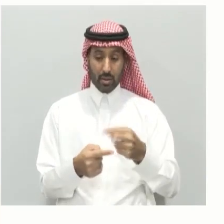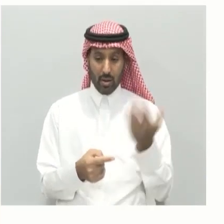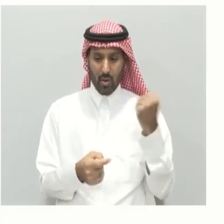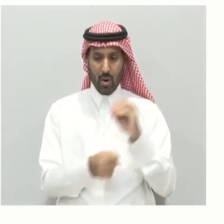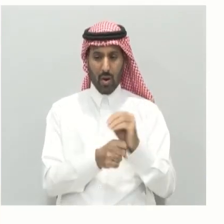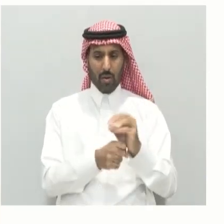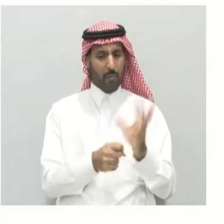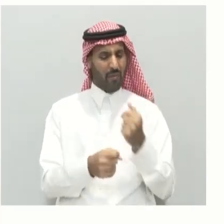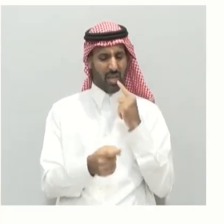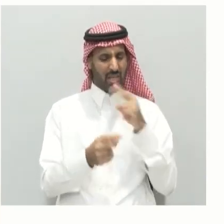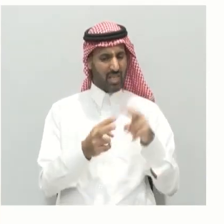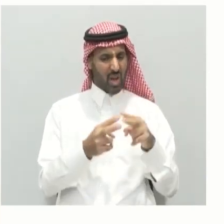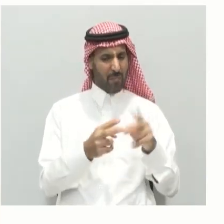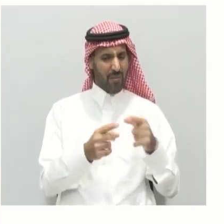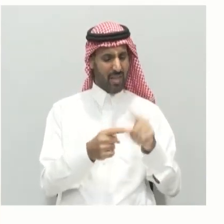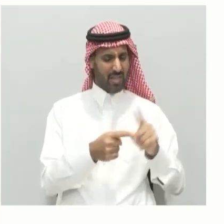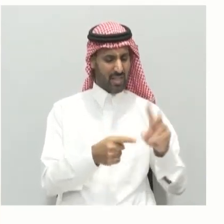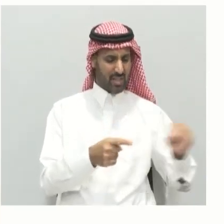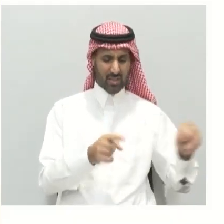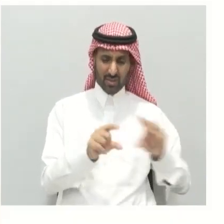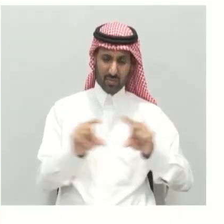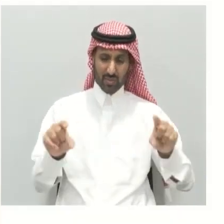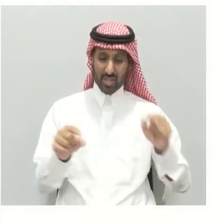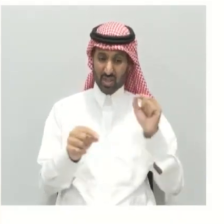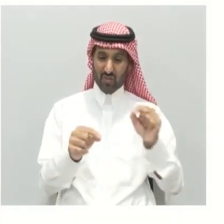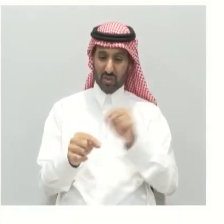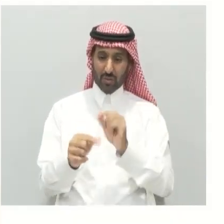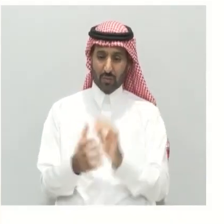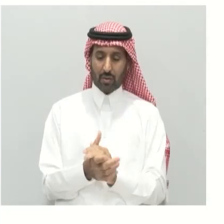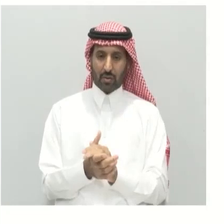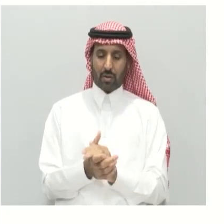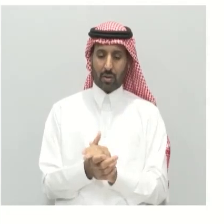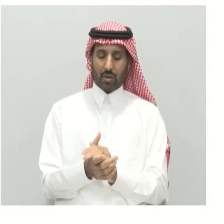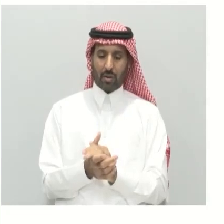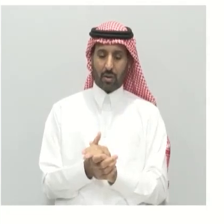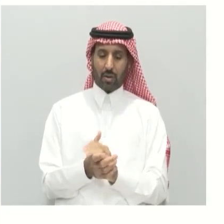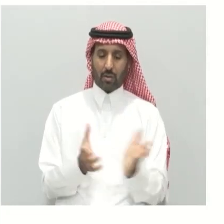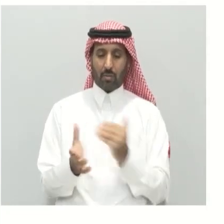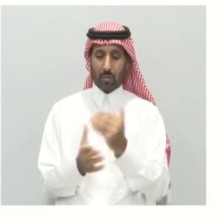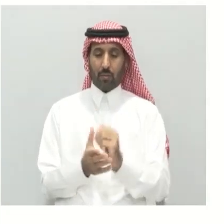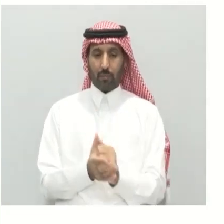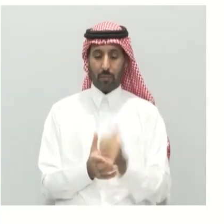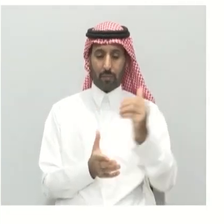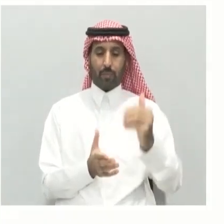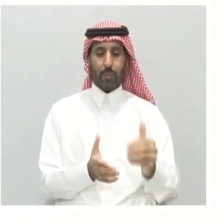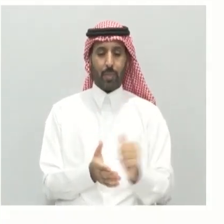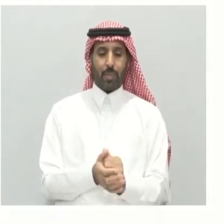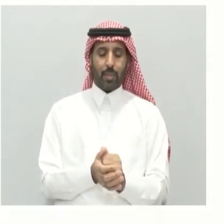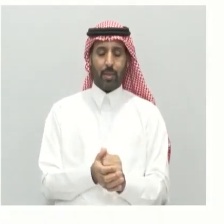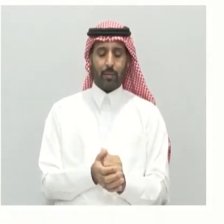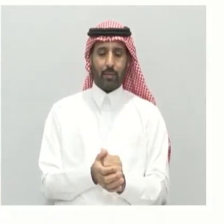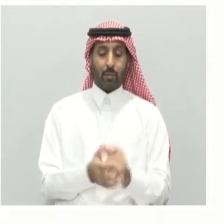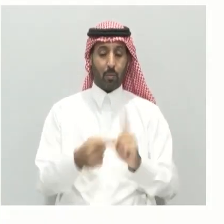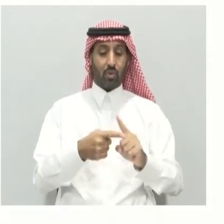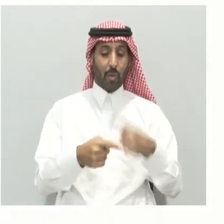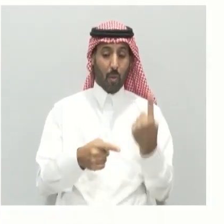ذكرنا انه ما في عندي شحنه هنا فبالتالي سوف اسويهم بماذا بالصفر طيب بعد ذلك